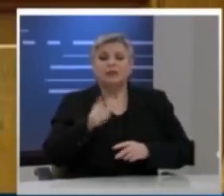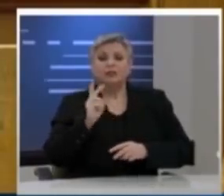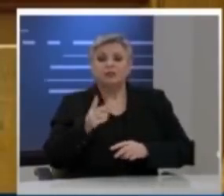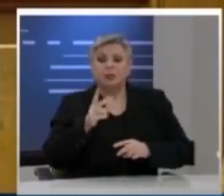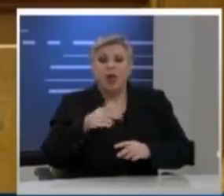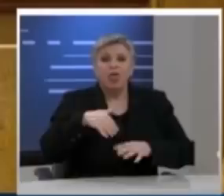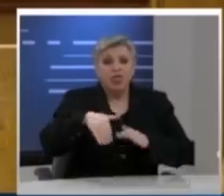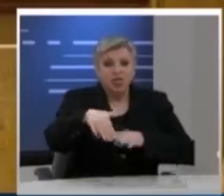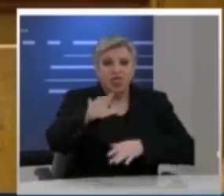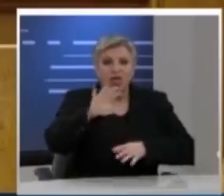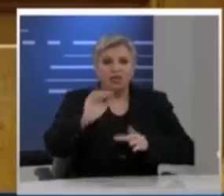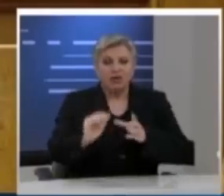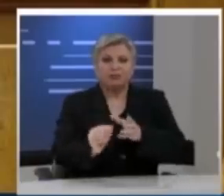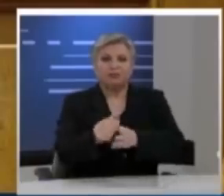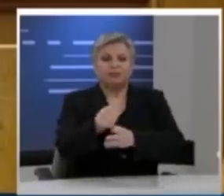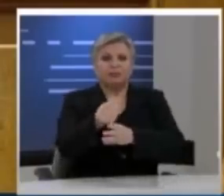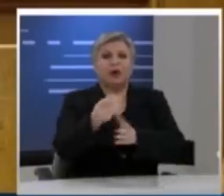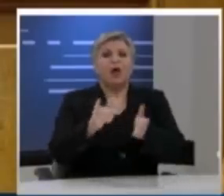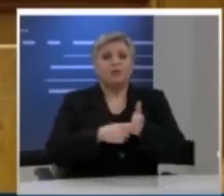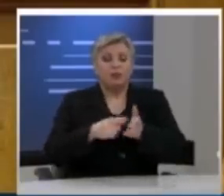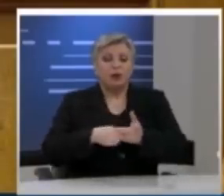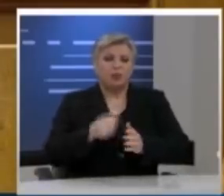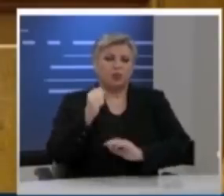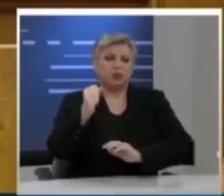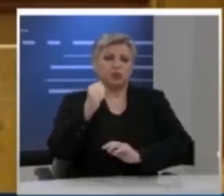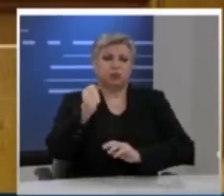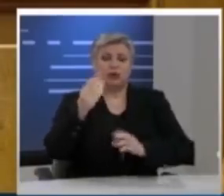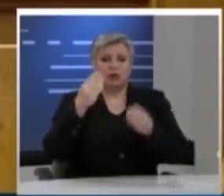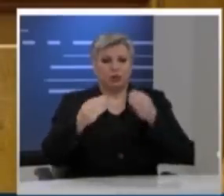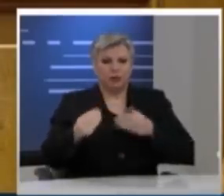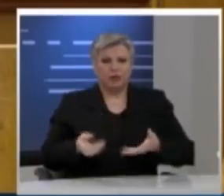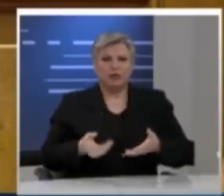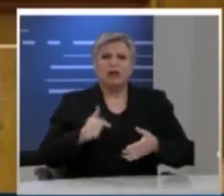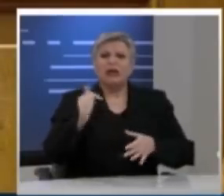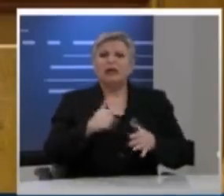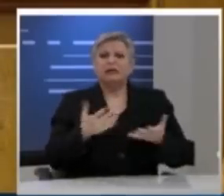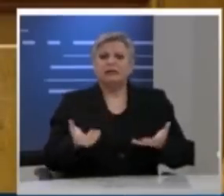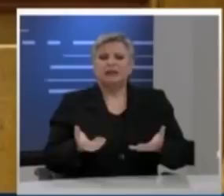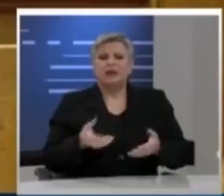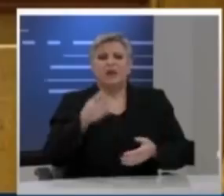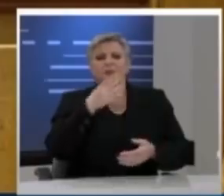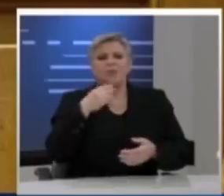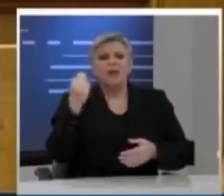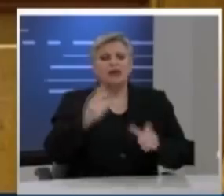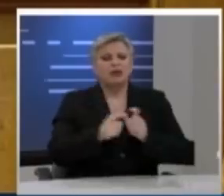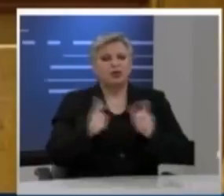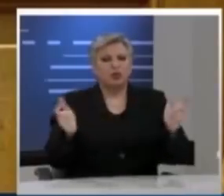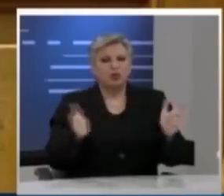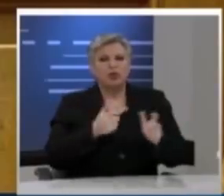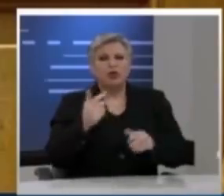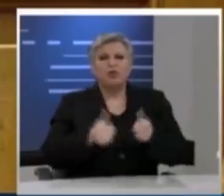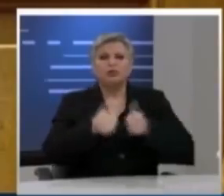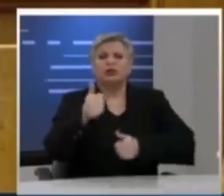σχολείο φροντιστήριο ένα σχολείο εξεταστικό κέντρο δηλαδή όπως το κάνετε είναι ένα σχολείο που οδηγεί τους